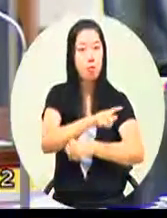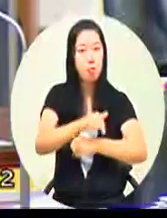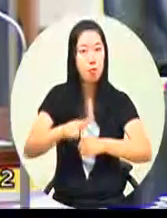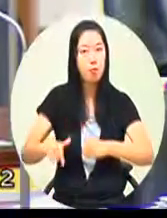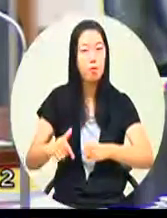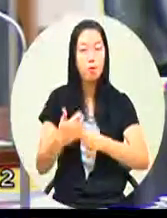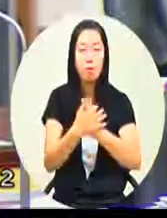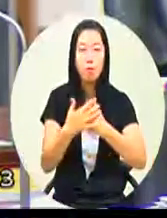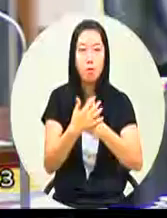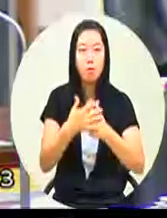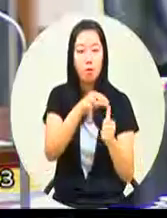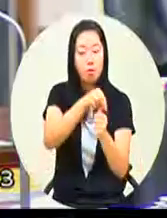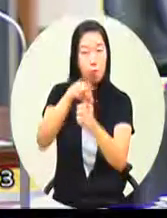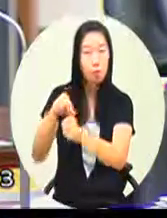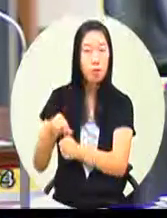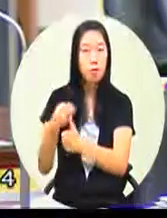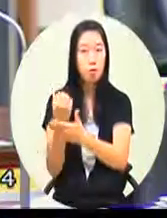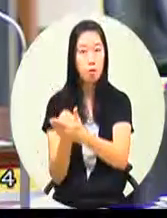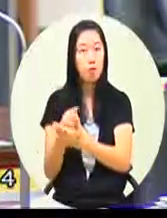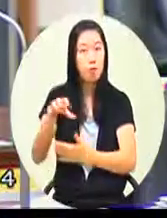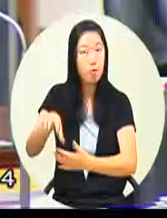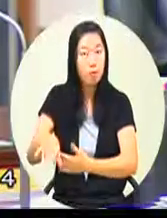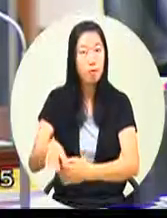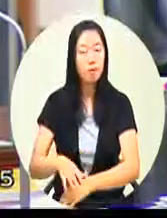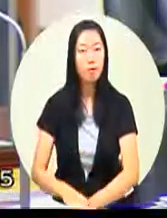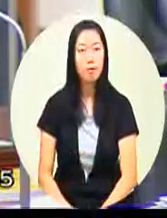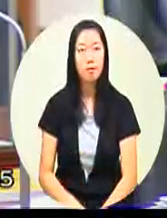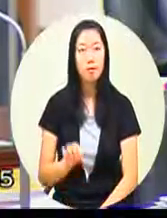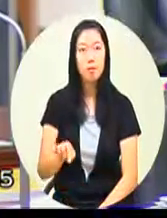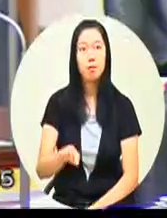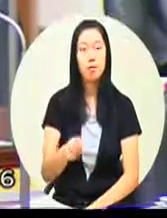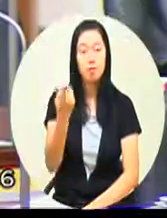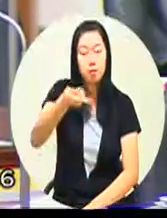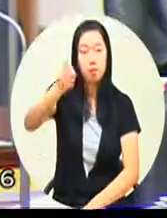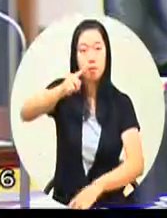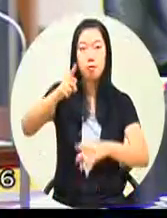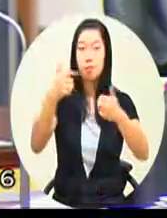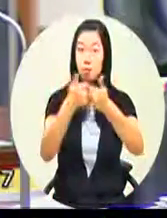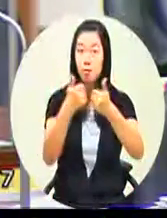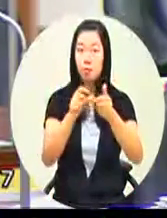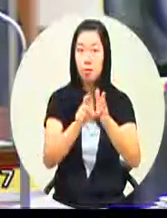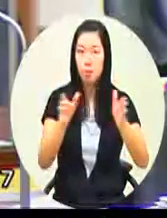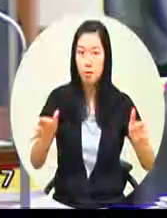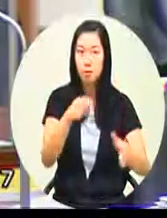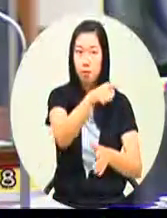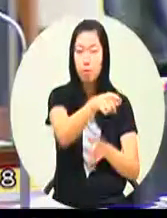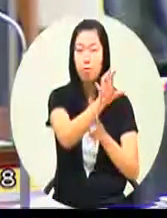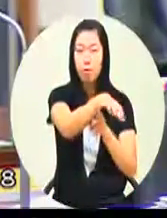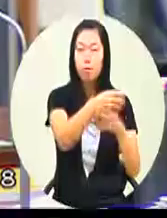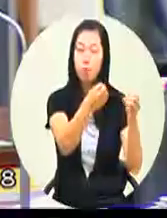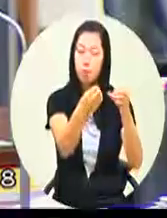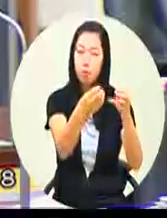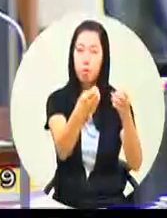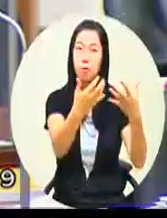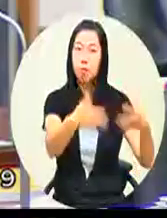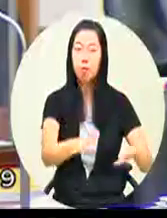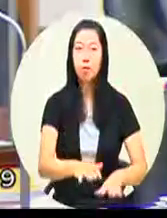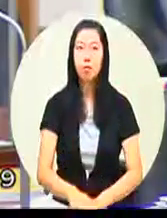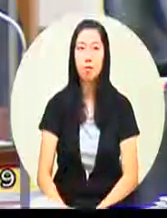的这个部分哈。本局在三个会期啊哈，就跟农业局就讨论过我